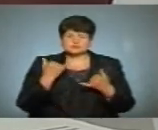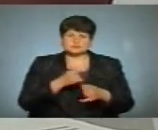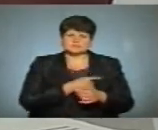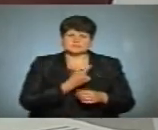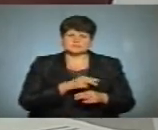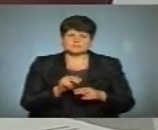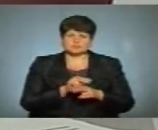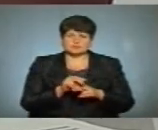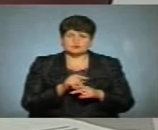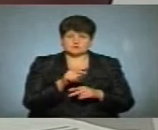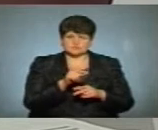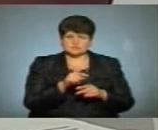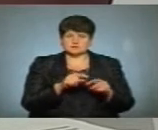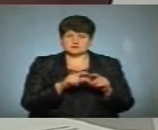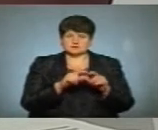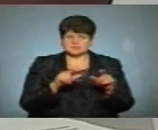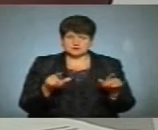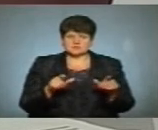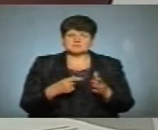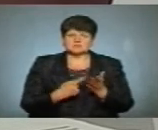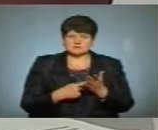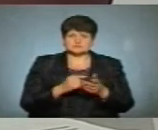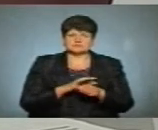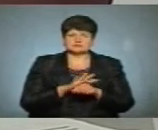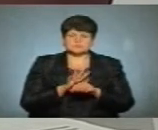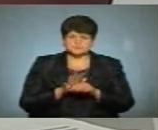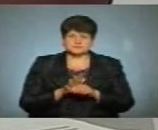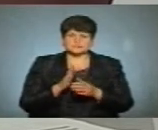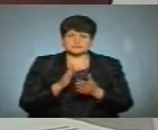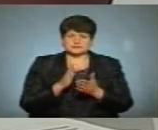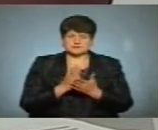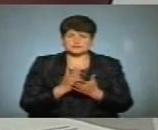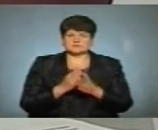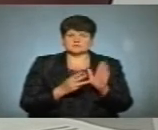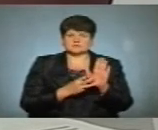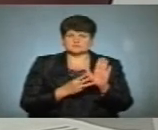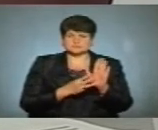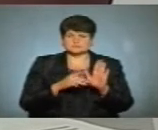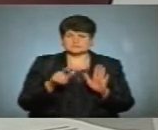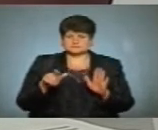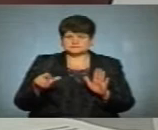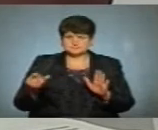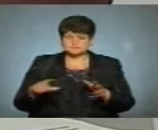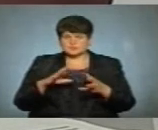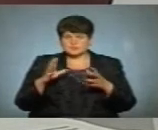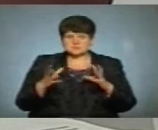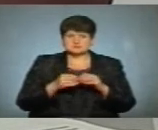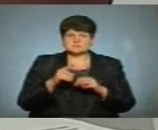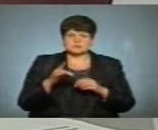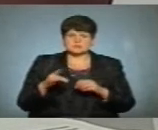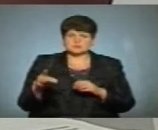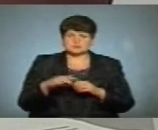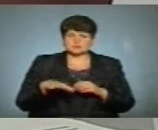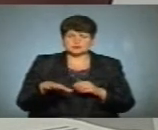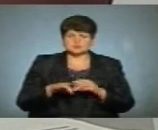стаціонарному лікуванні у цьому медичному закладі з підтвердженим діагнозом COVID-19 перебуває 8 пацієнтів. Загалом у Збаразькому районі від